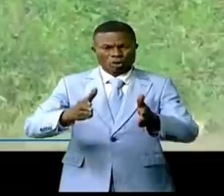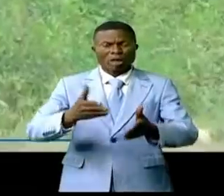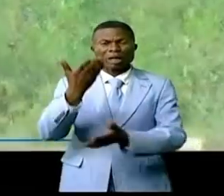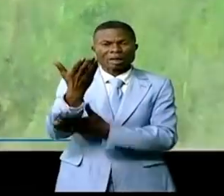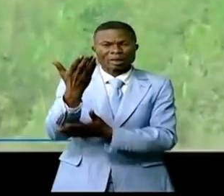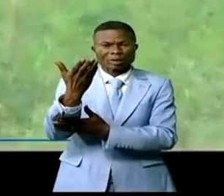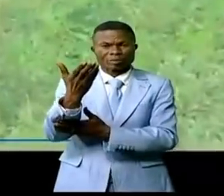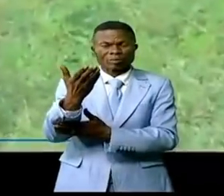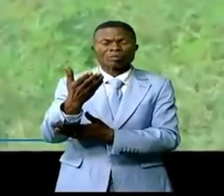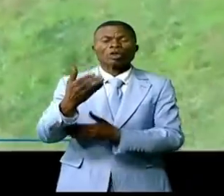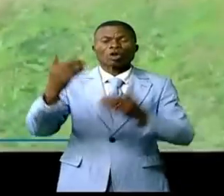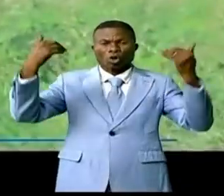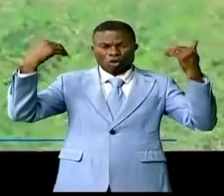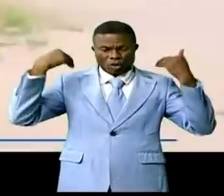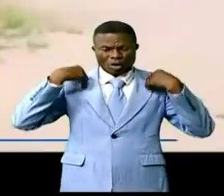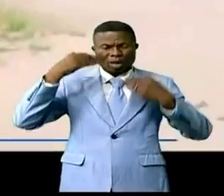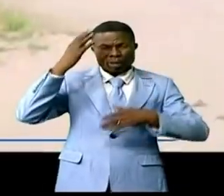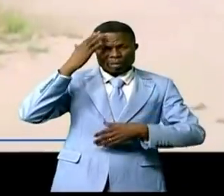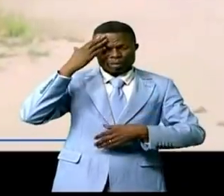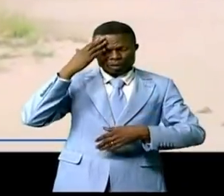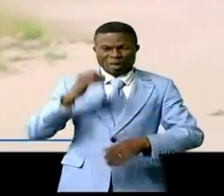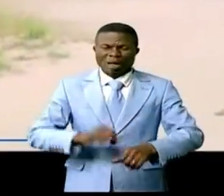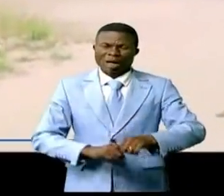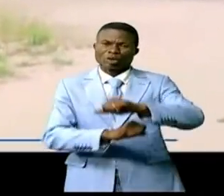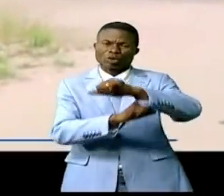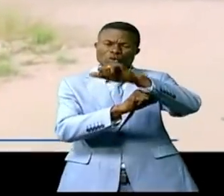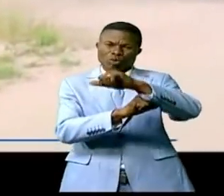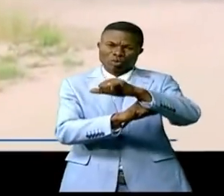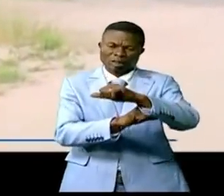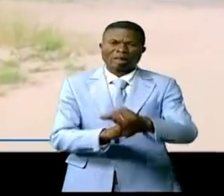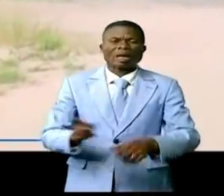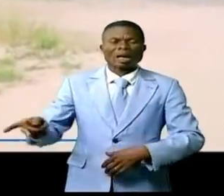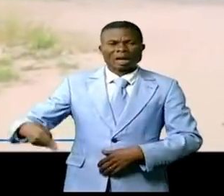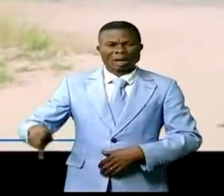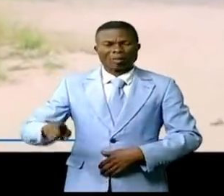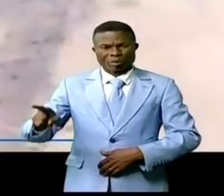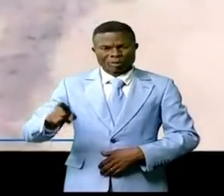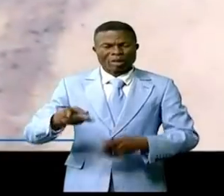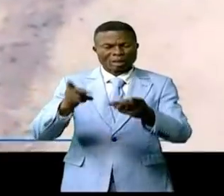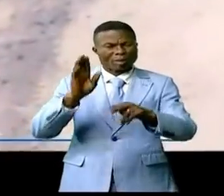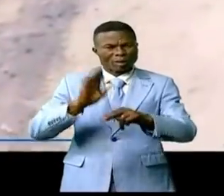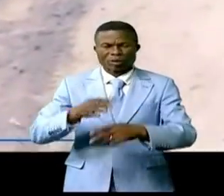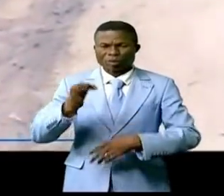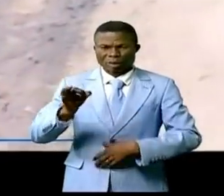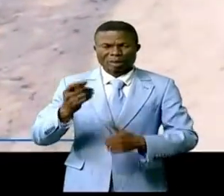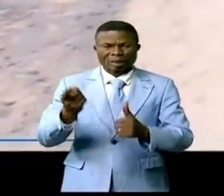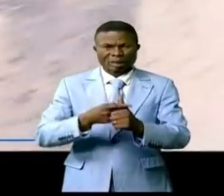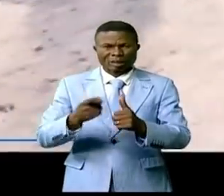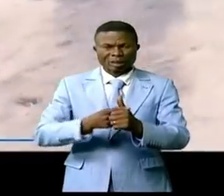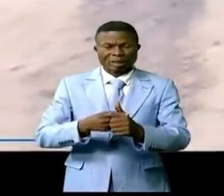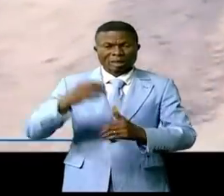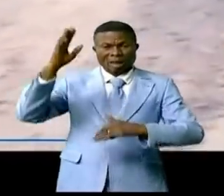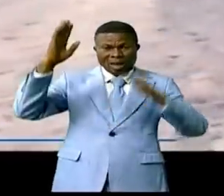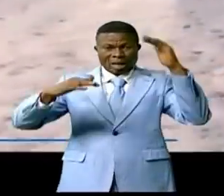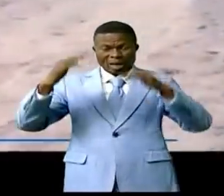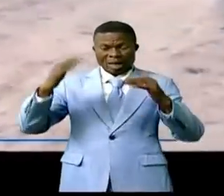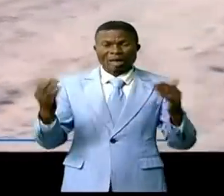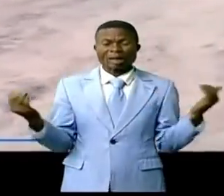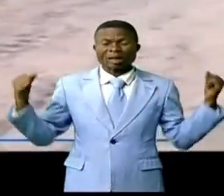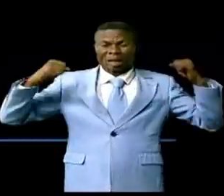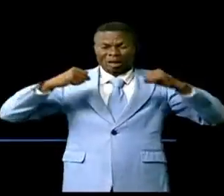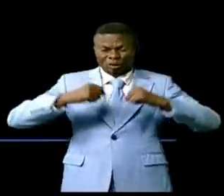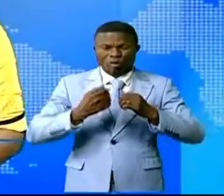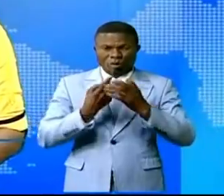aux décideurs de penser aussi à celles non encore ciblées, surtout que la saison sèche pointe à